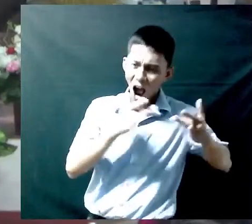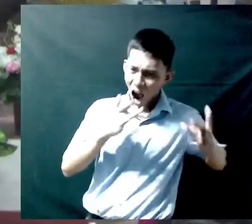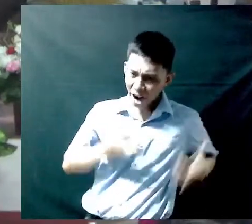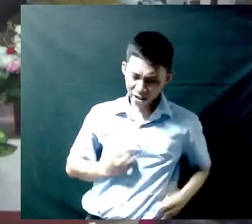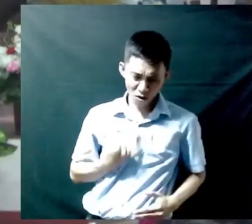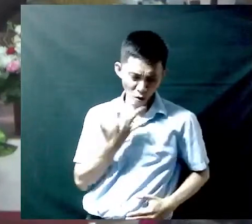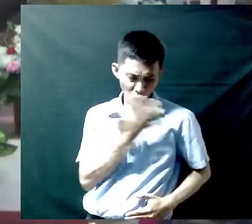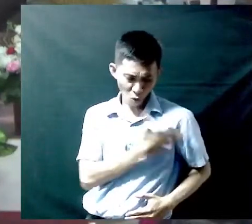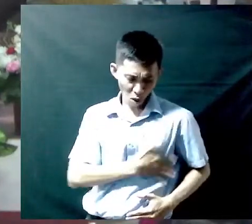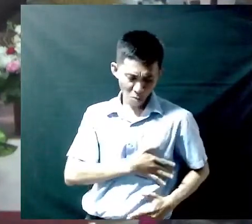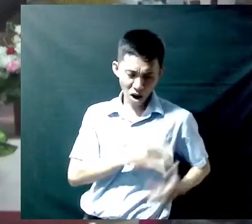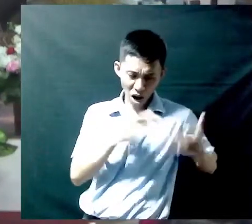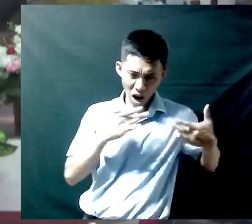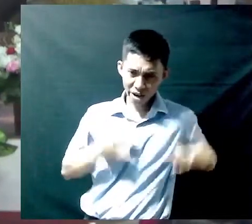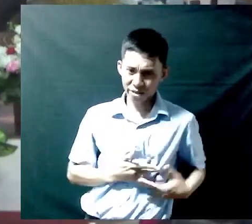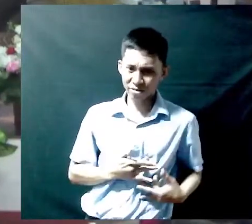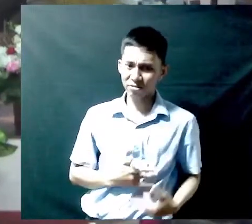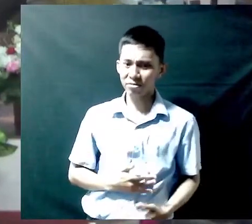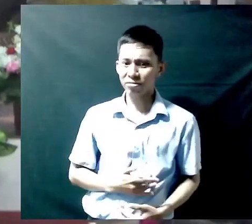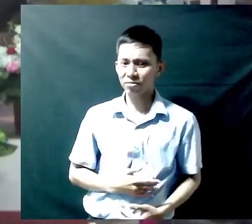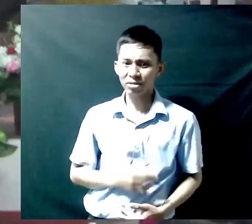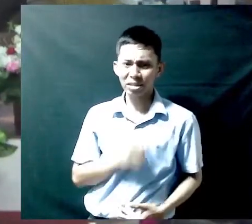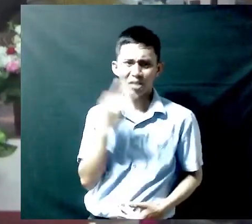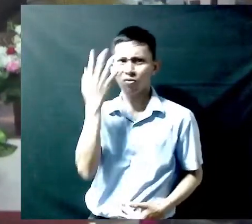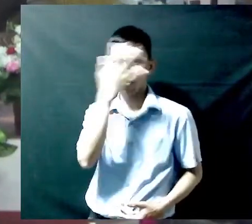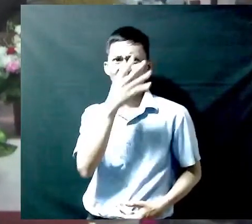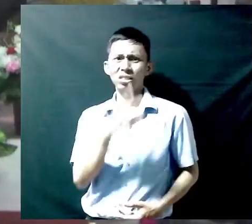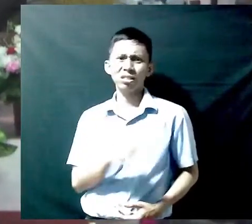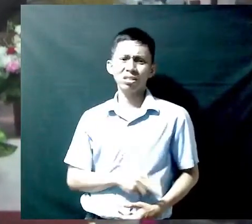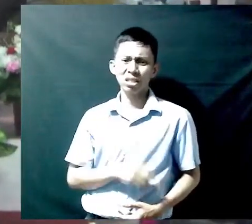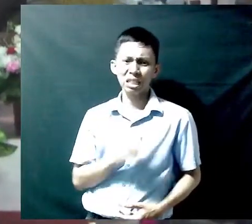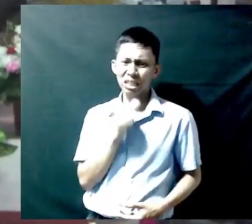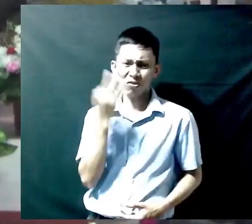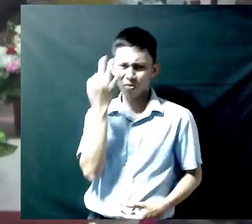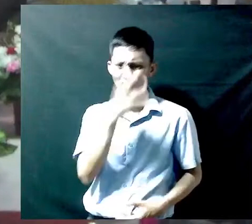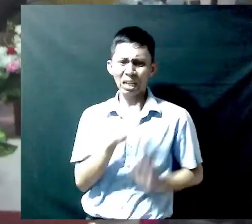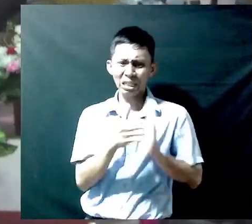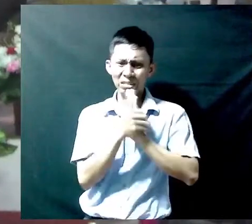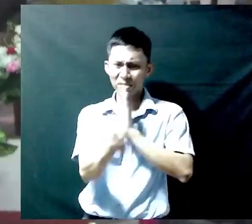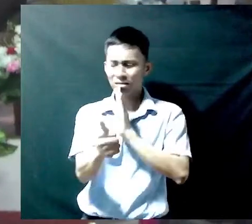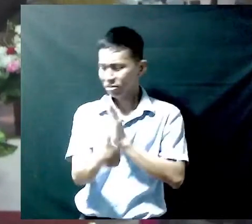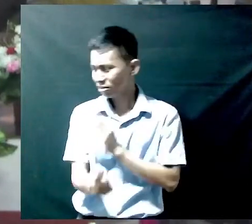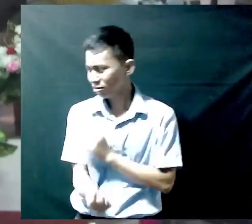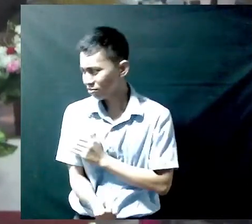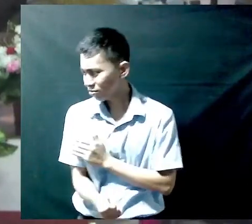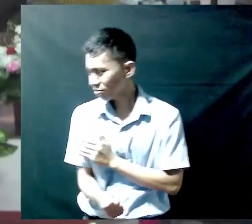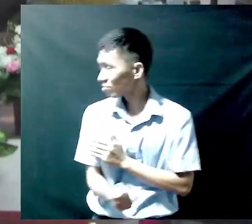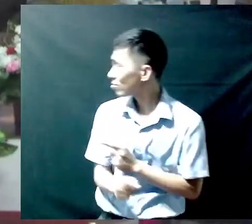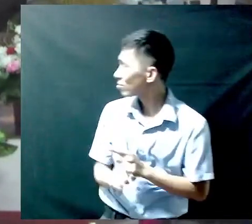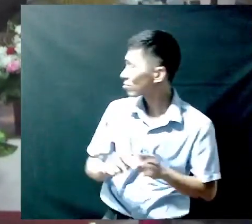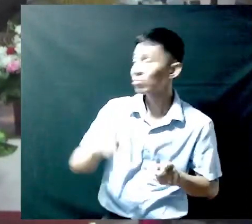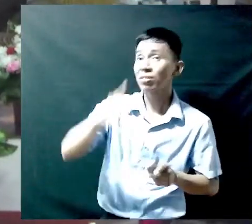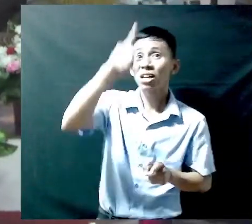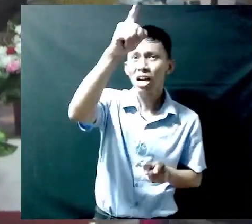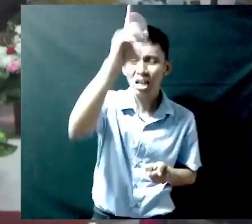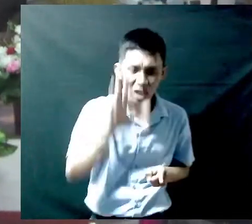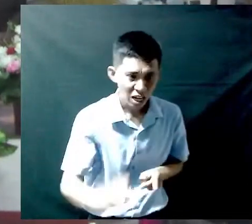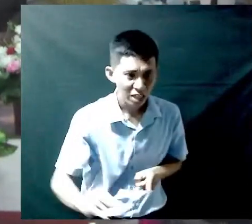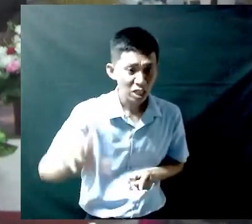sabi ni Lord, bigay mo buhay ko, wala kang kwenta sa kanila. I have chosen the foolish things of this world to confound the wise.